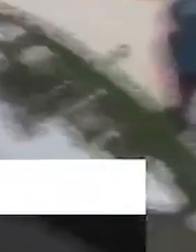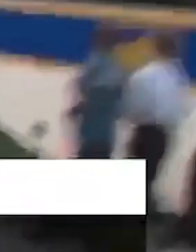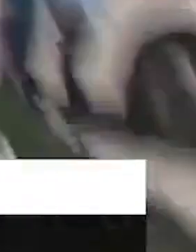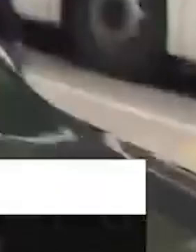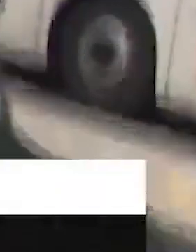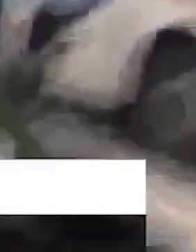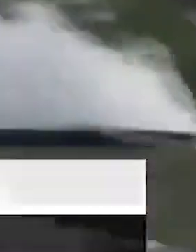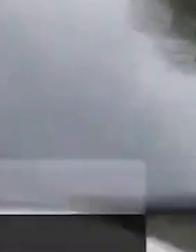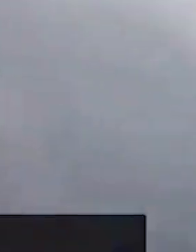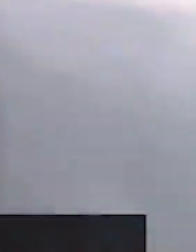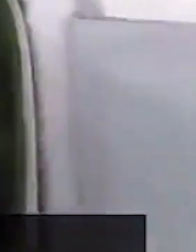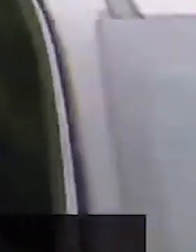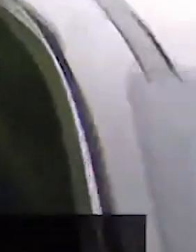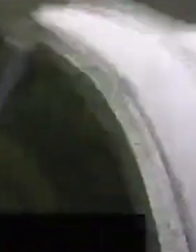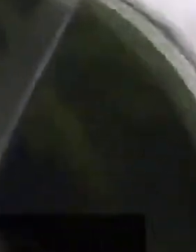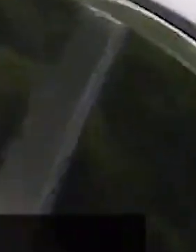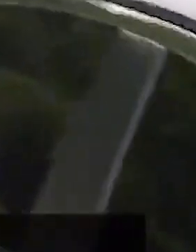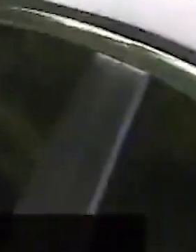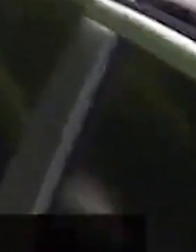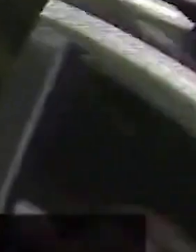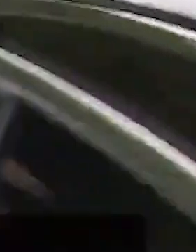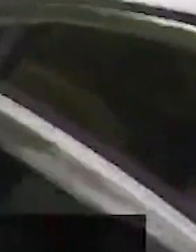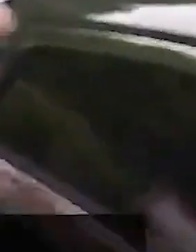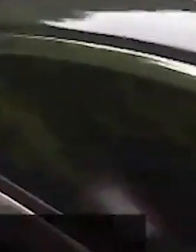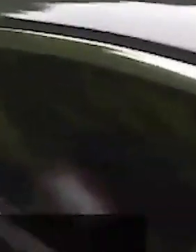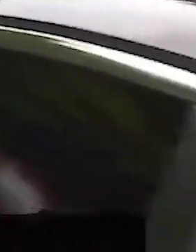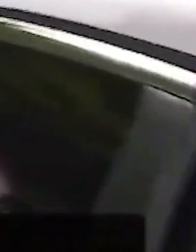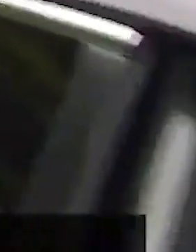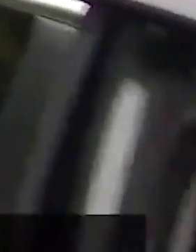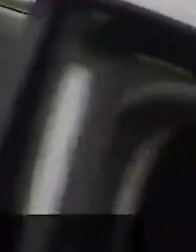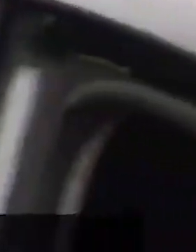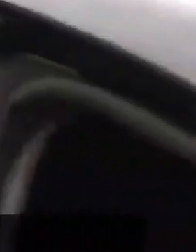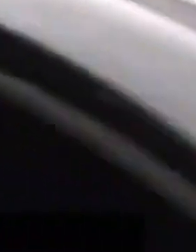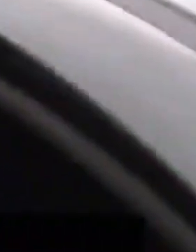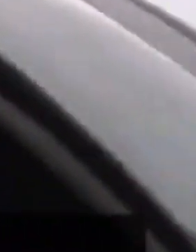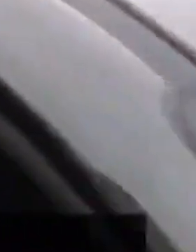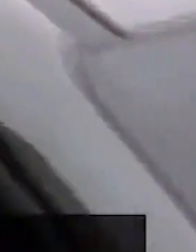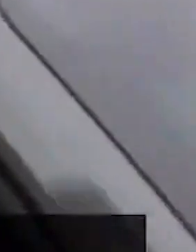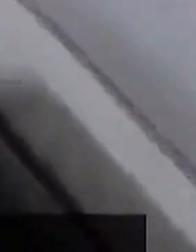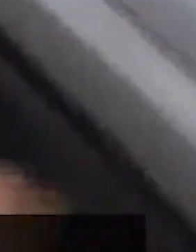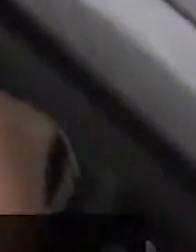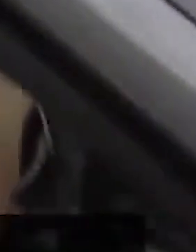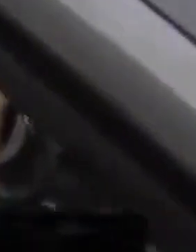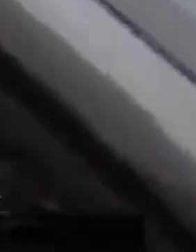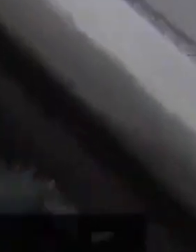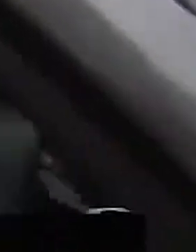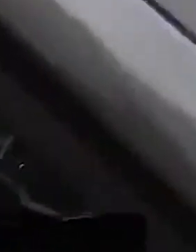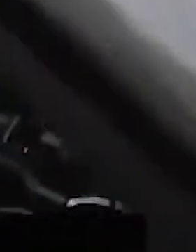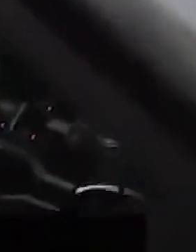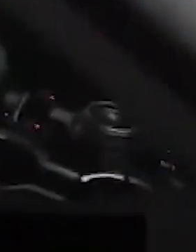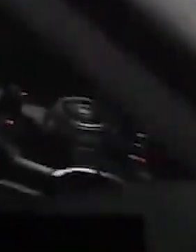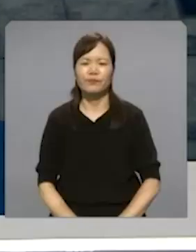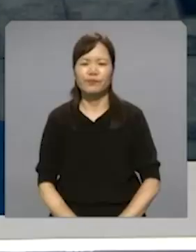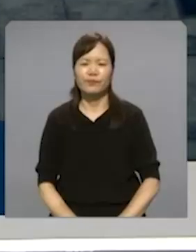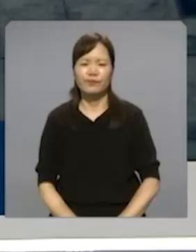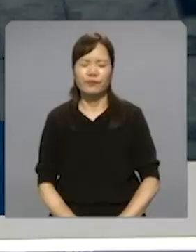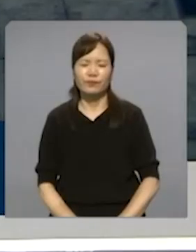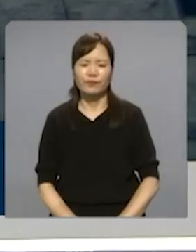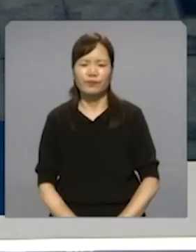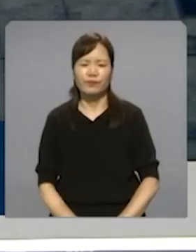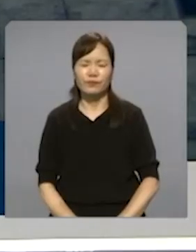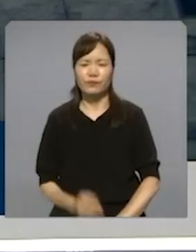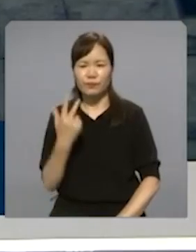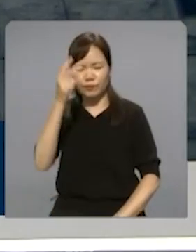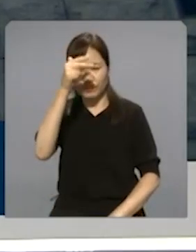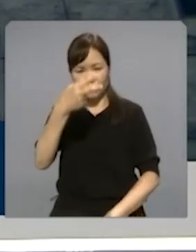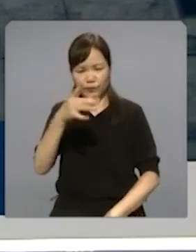뇌물 혐의 공범인 아들 소환도 임박했다는 관측입니다. OBS 뉴스 김하희입니다.